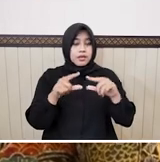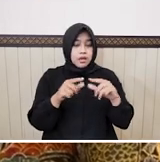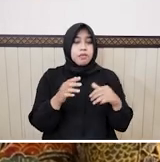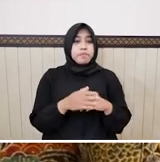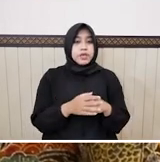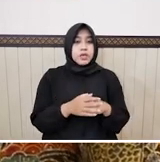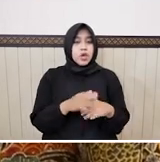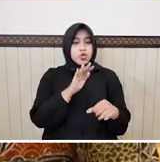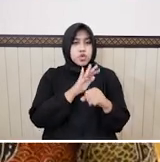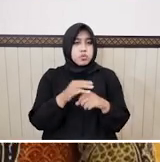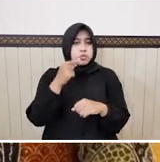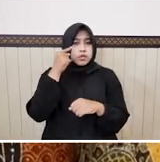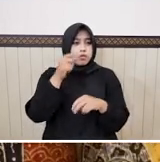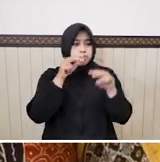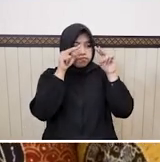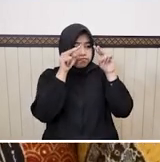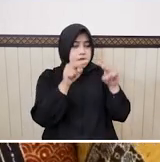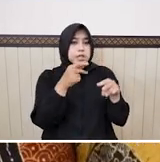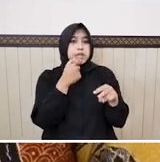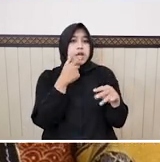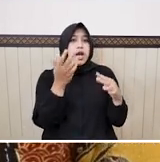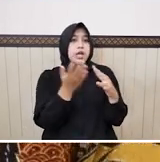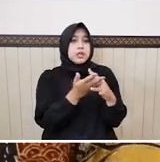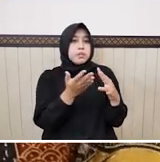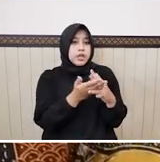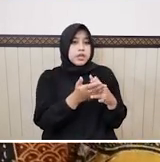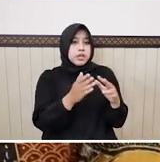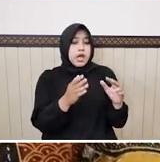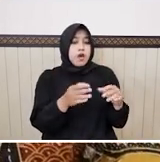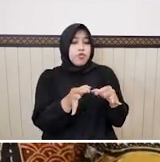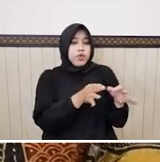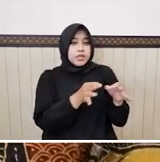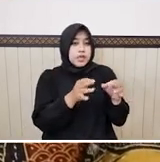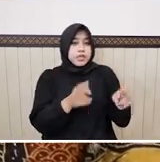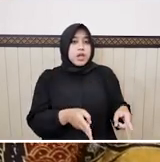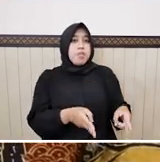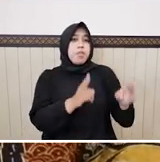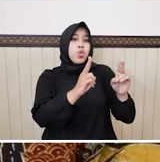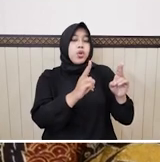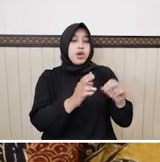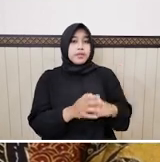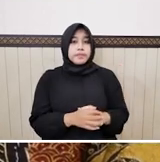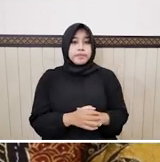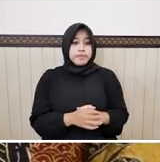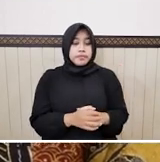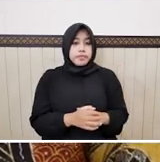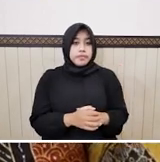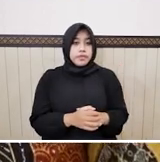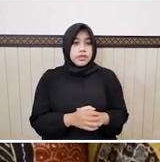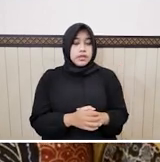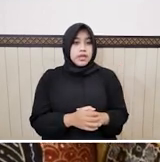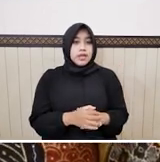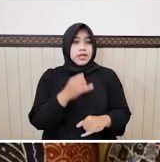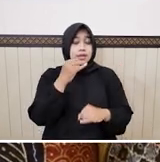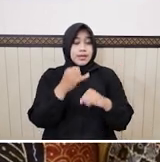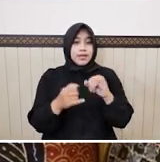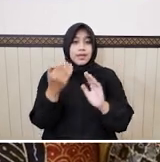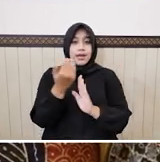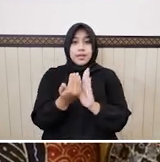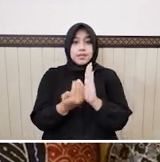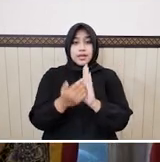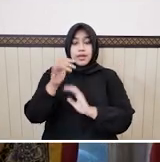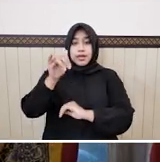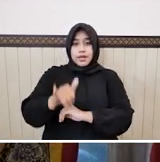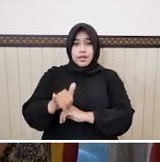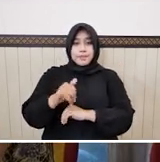mengamati soal akses aksesibilitas bangun Arana dan sahabat kita berada di akhir acara